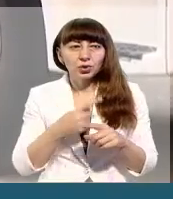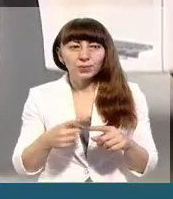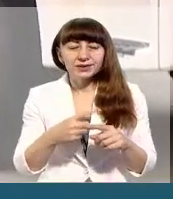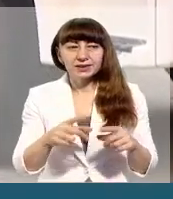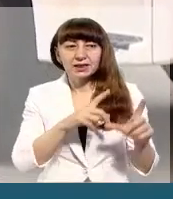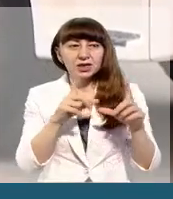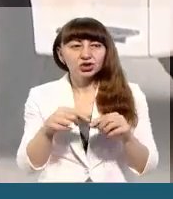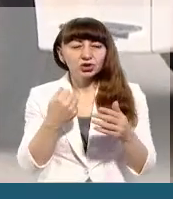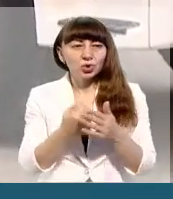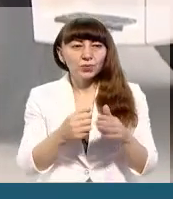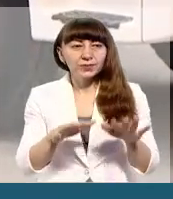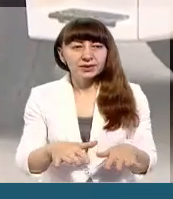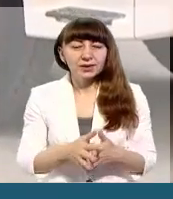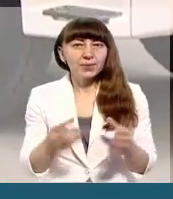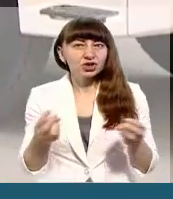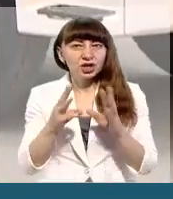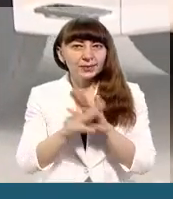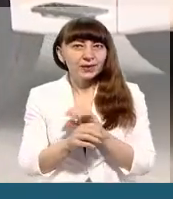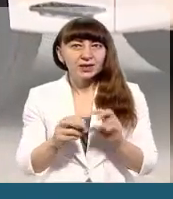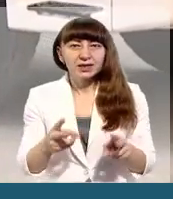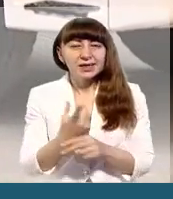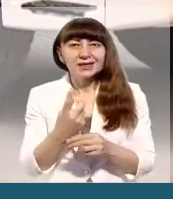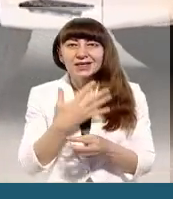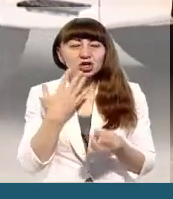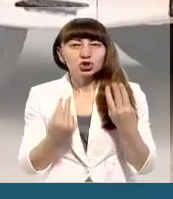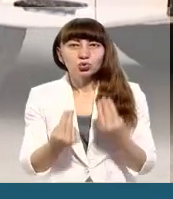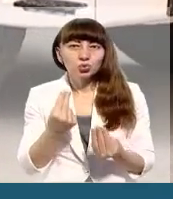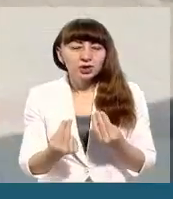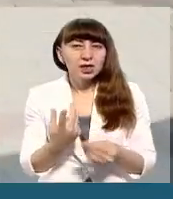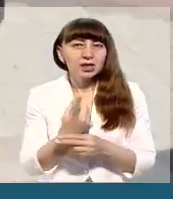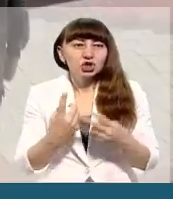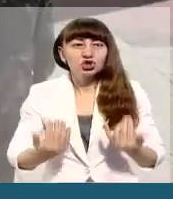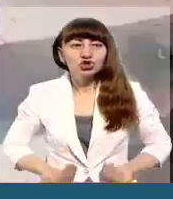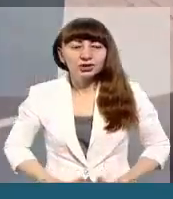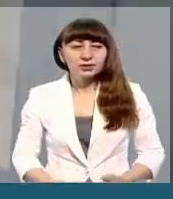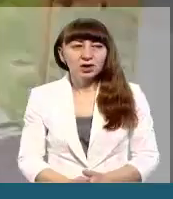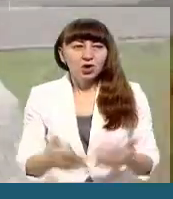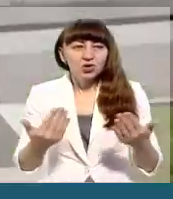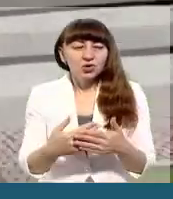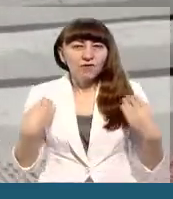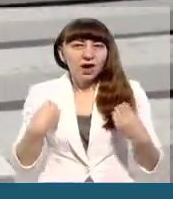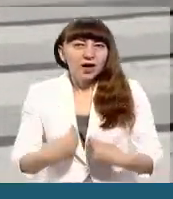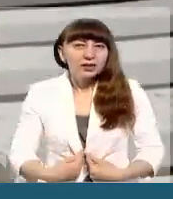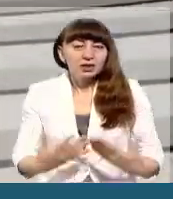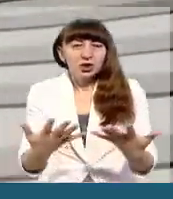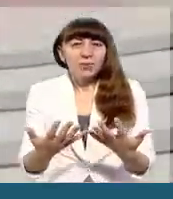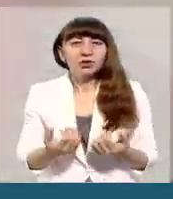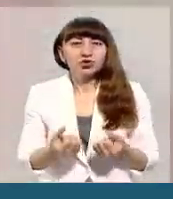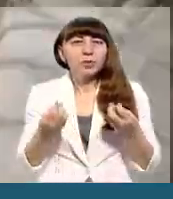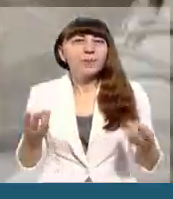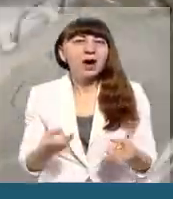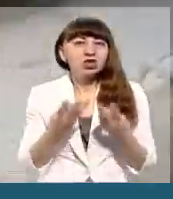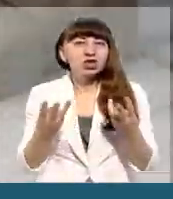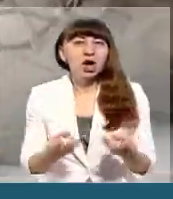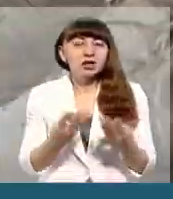добираться до местност ведь пожарная безопасность - Это не шутки это жизни людей новое форменное обмундирование получили пожарные в